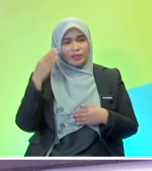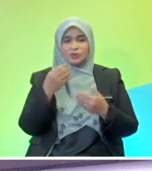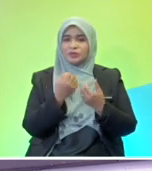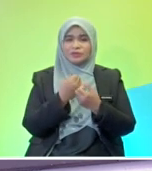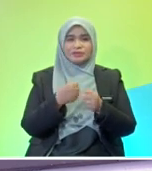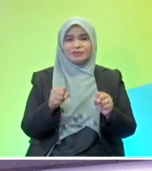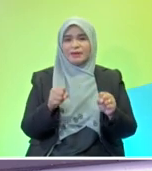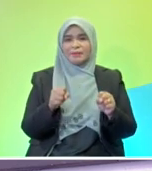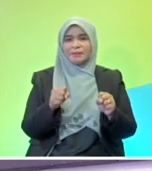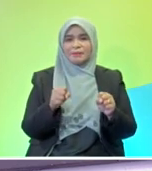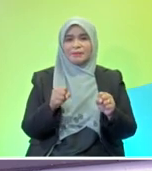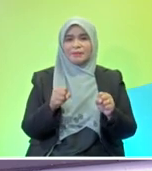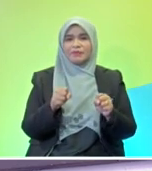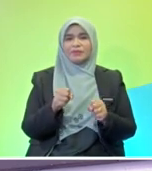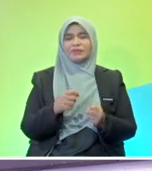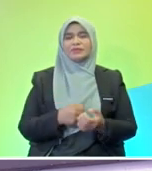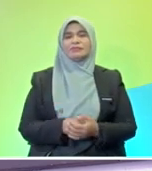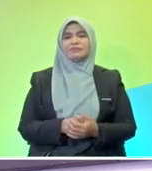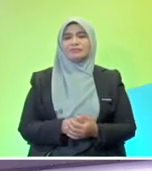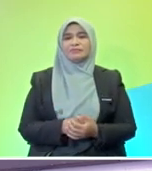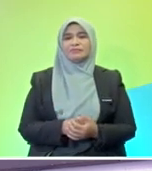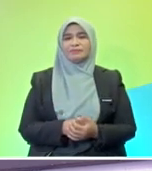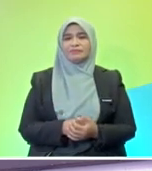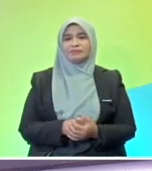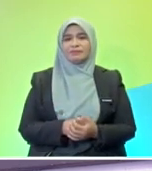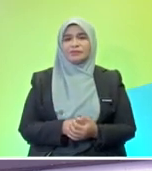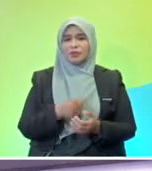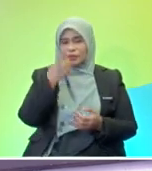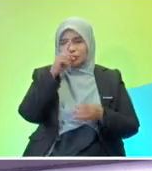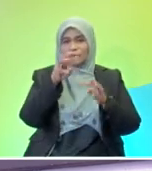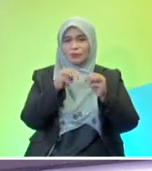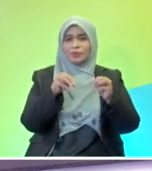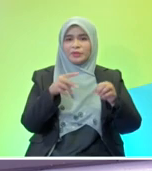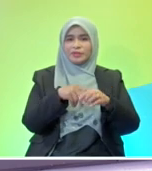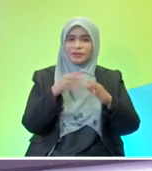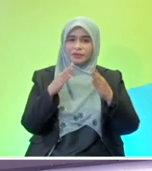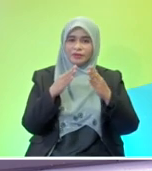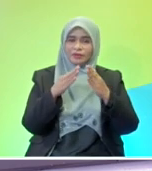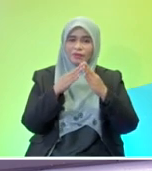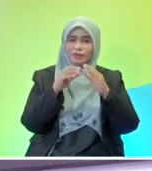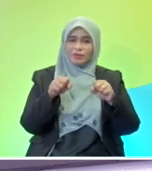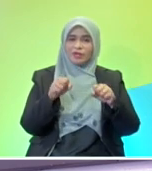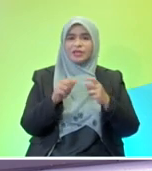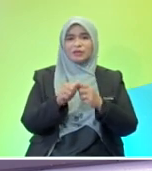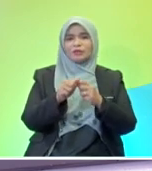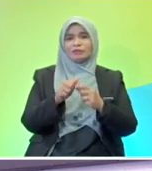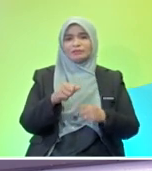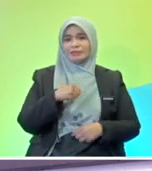siap-siap tocangkan. Oh, cantik. Okey, untuk murid-murid yang di rumah, bolehlah ikut citarasa